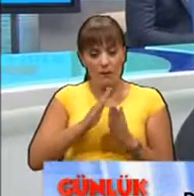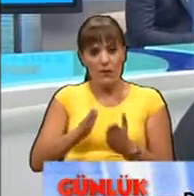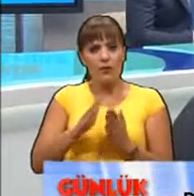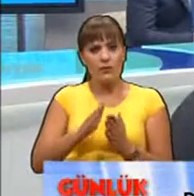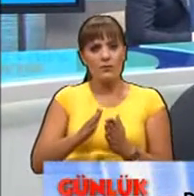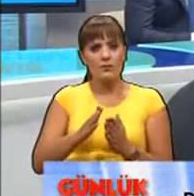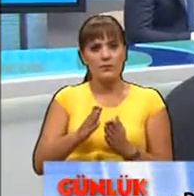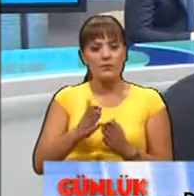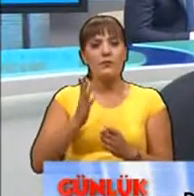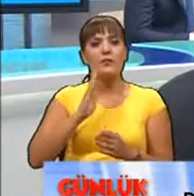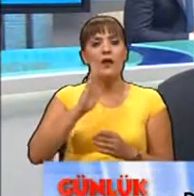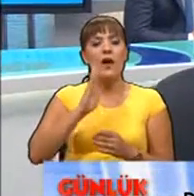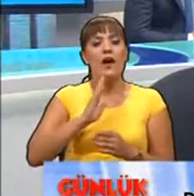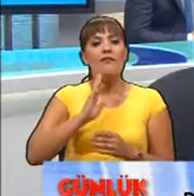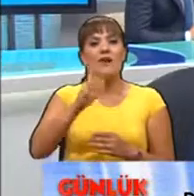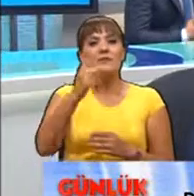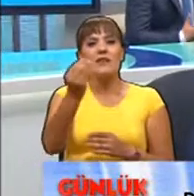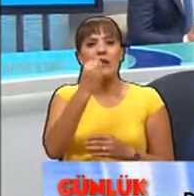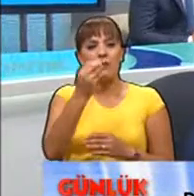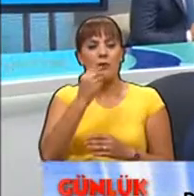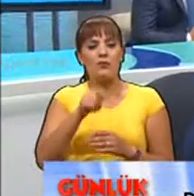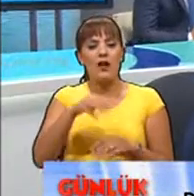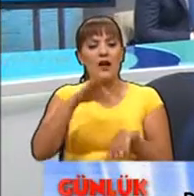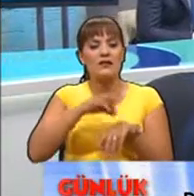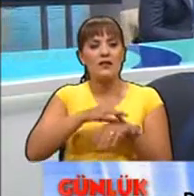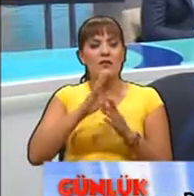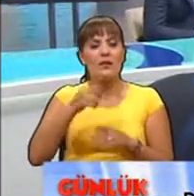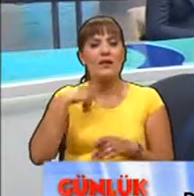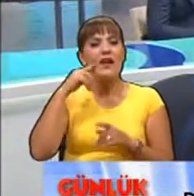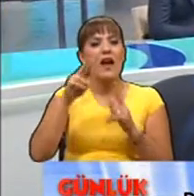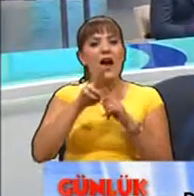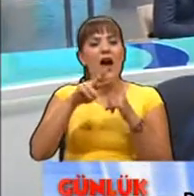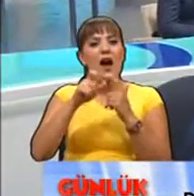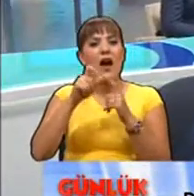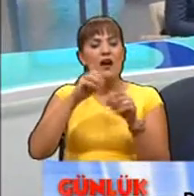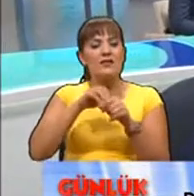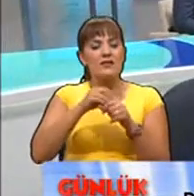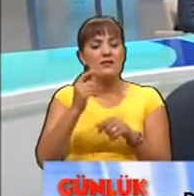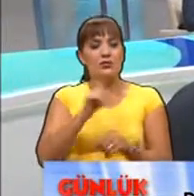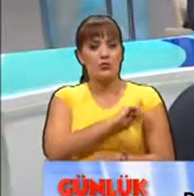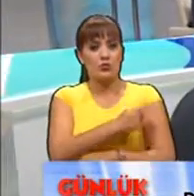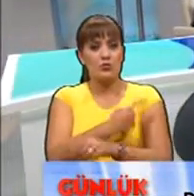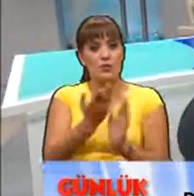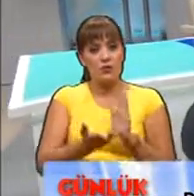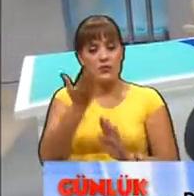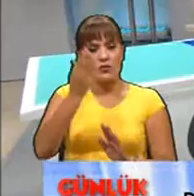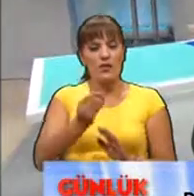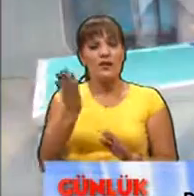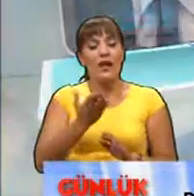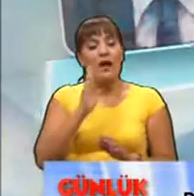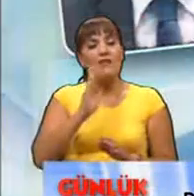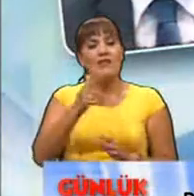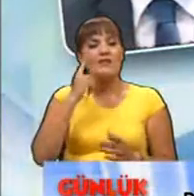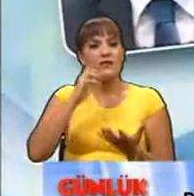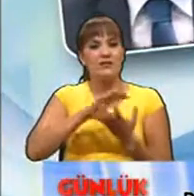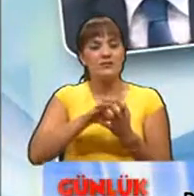sürece artan bir ivmeyle bu hastalık devam eder. Çünkü çalışan kas hacim kazanır. Doğru. Hacim kazandıkça gücü artar ve daha fazla